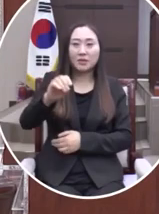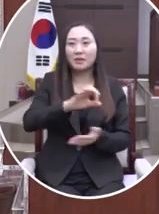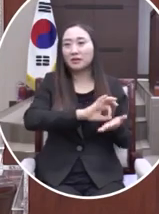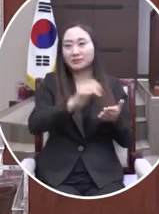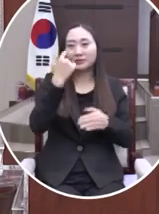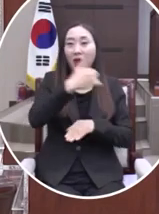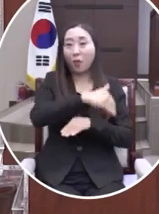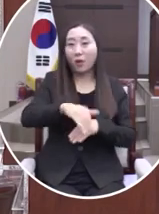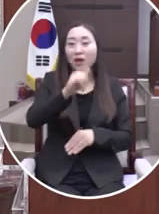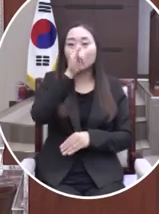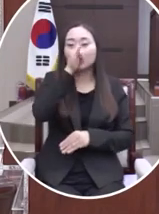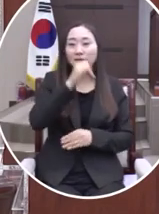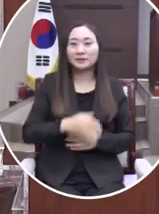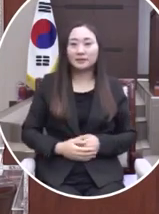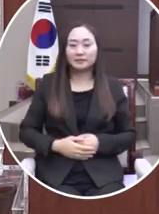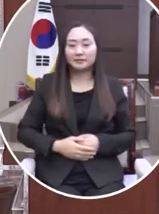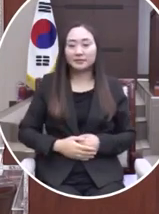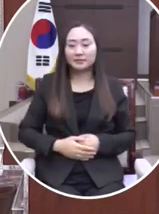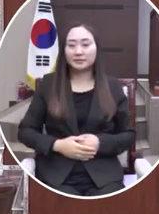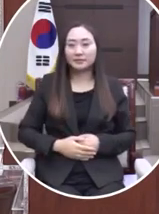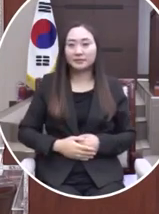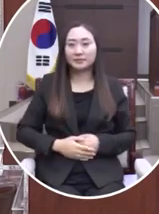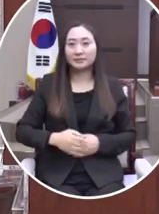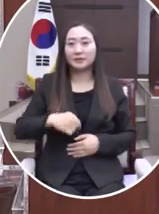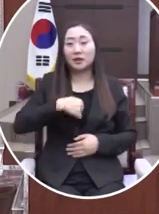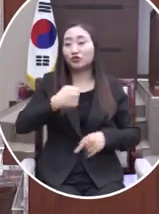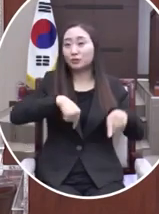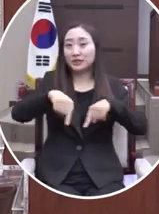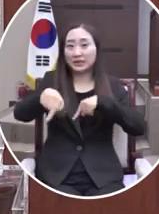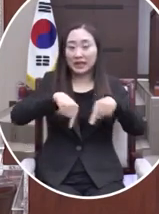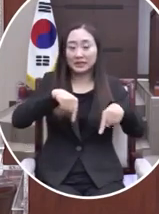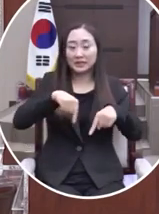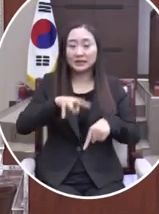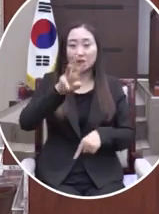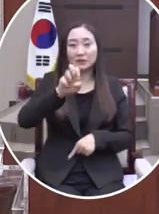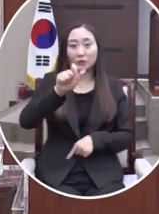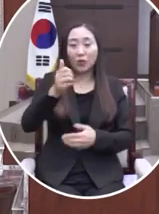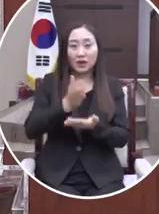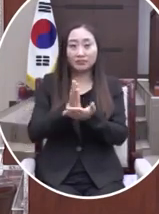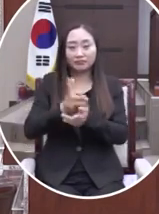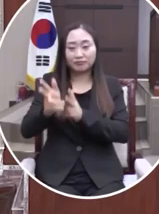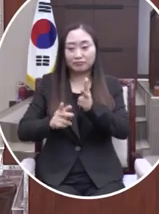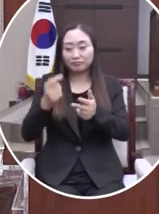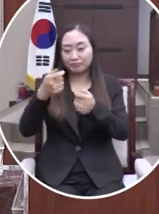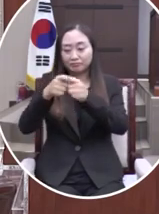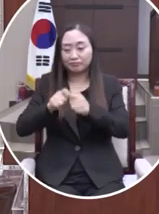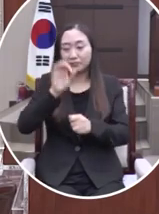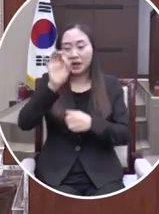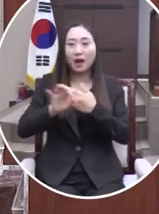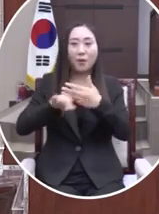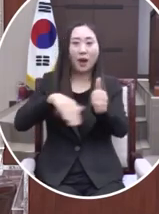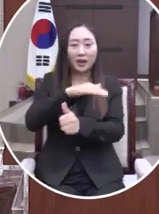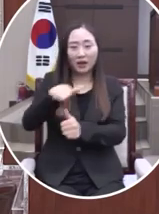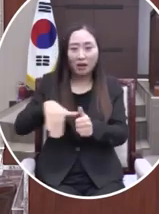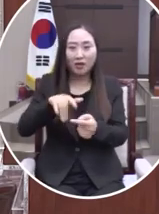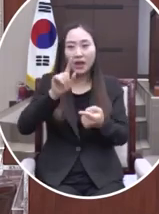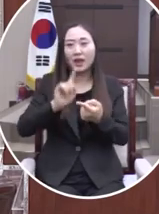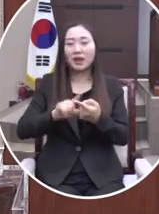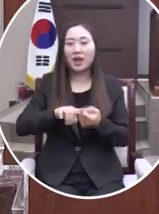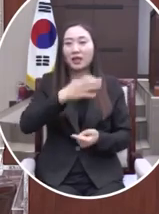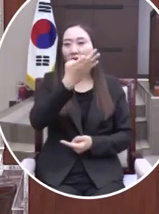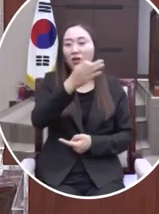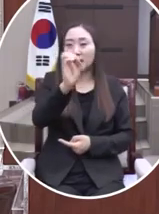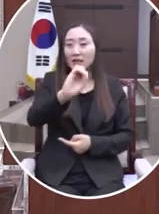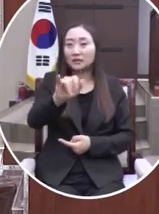집행될 예정입니다. 주민자치의 35개 사업을 분석한 결과 환경 자연 부분이 14개로